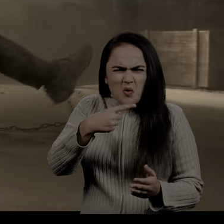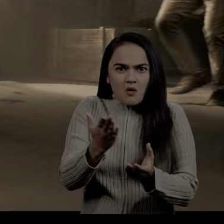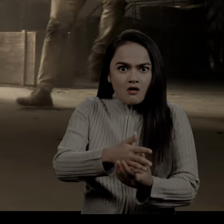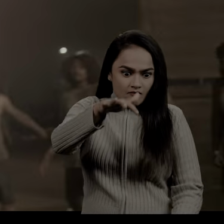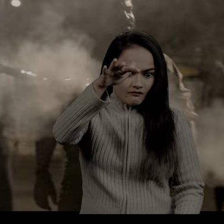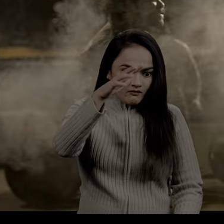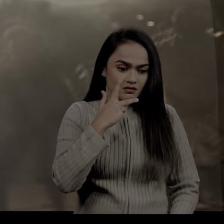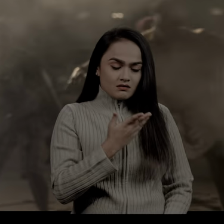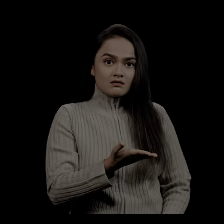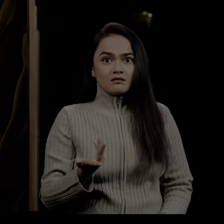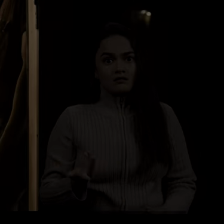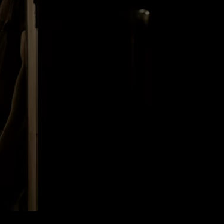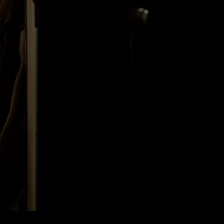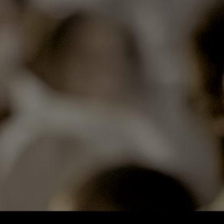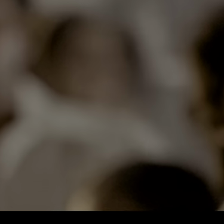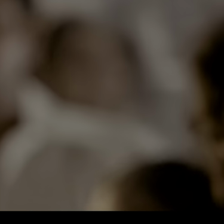అవార్డు.